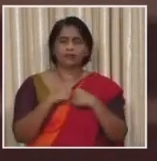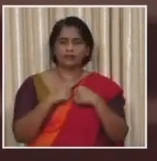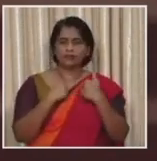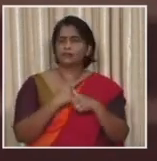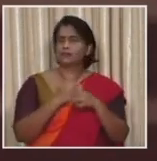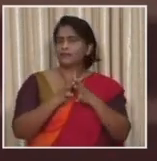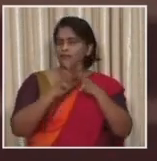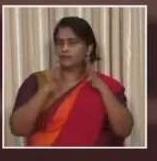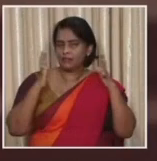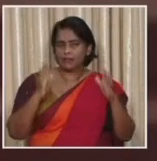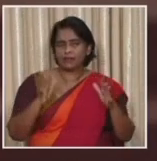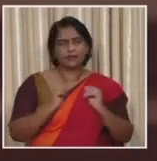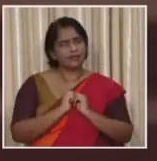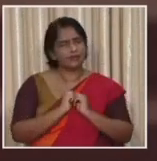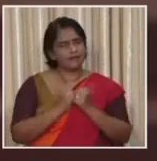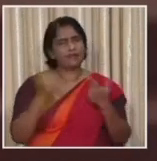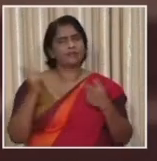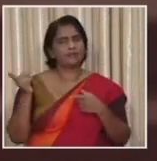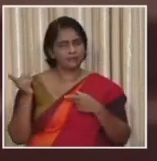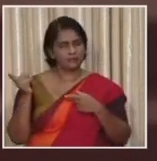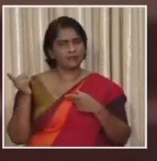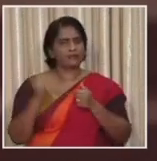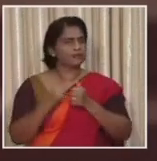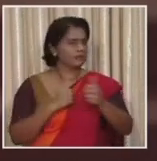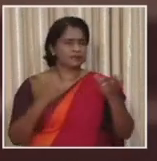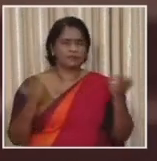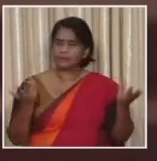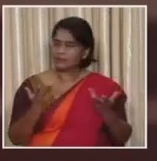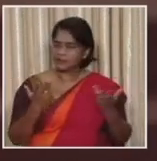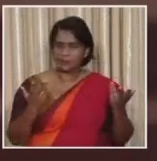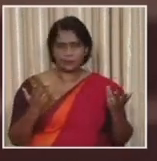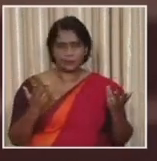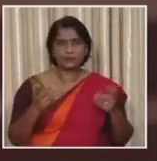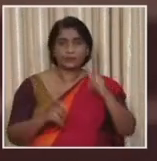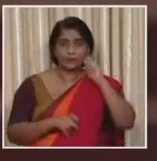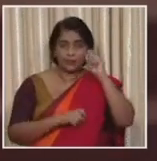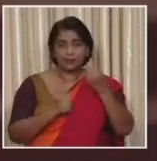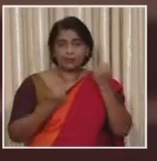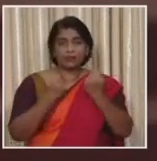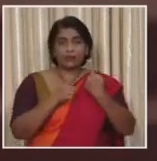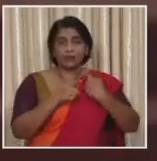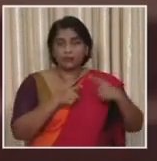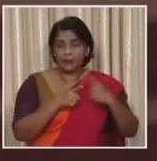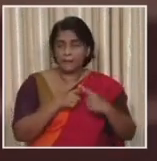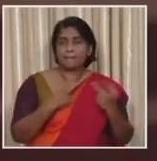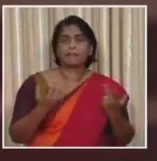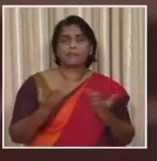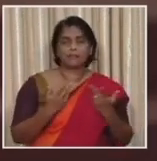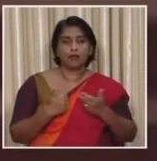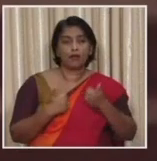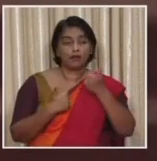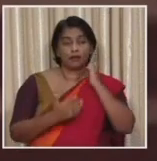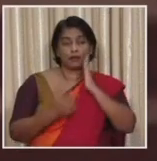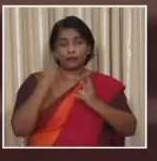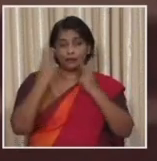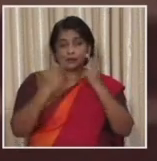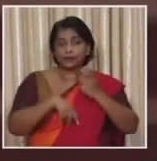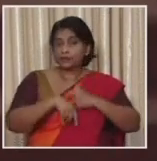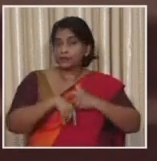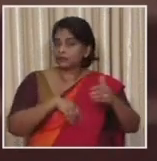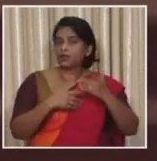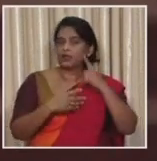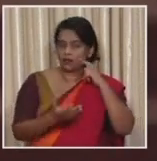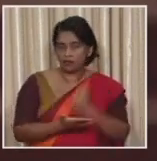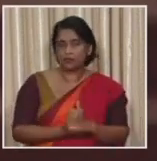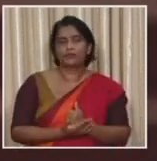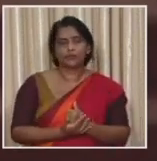මහා අනවශ්‍ය දෙයක් වෙලා තියෙනවා. මේක කරගන්න බෑ. මොකද මිනිසුන්ගේ ලීස් එක ගෙවා ගන්න බෑ. හොඳම සංචාරකෝ ඉන්න කාලෙටවත් ඕක